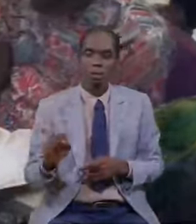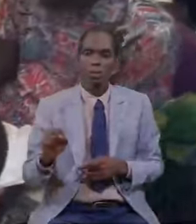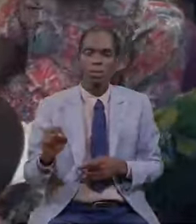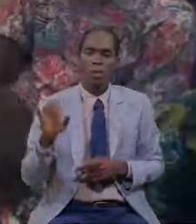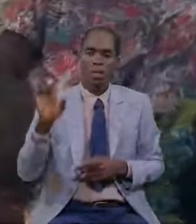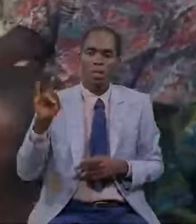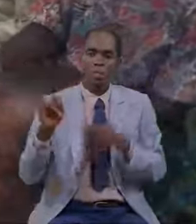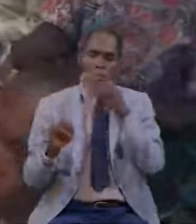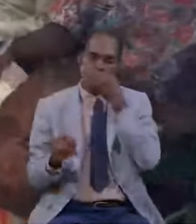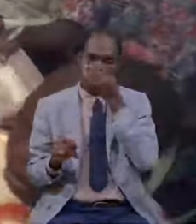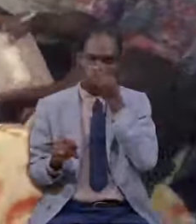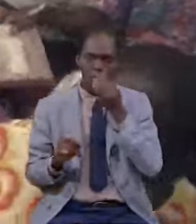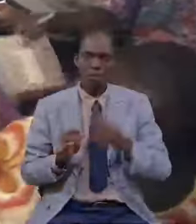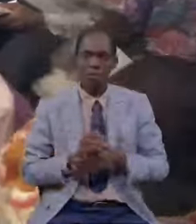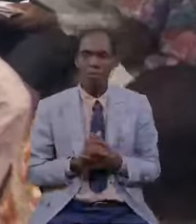1 Rois 18,